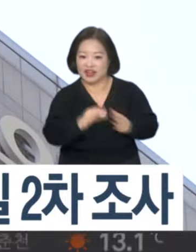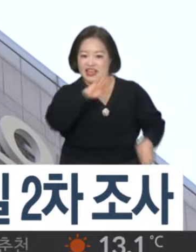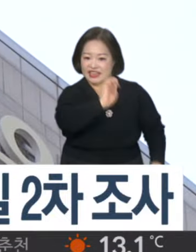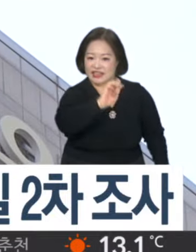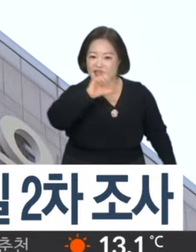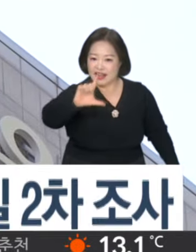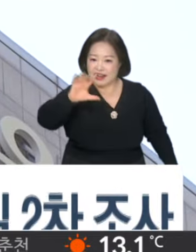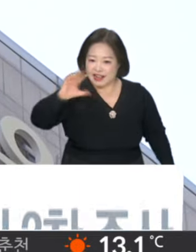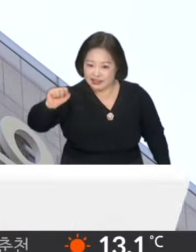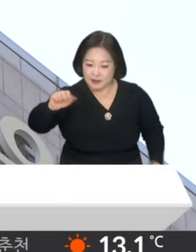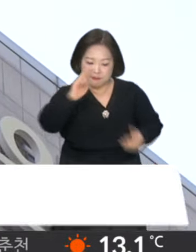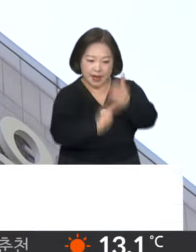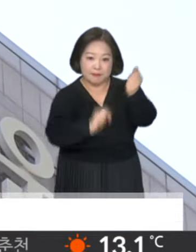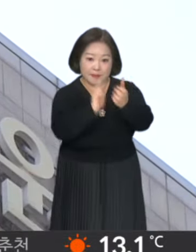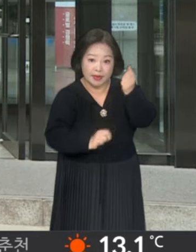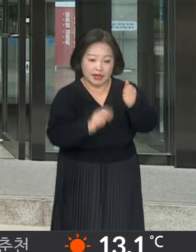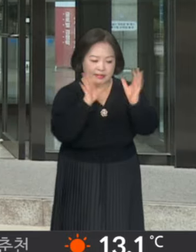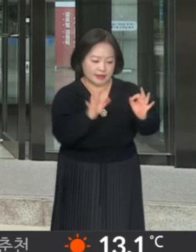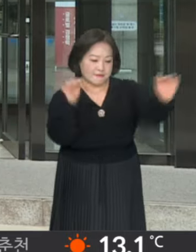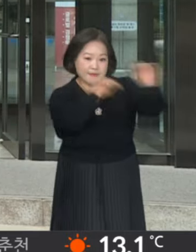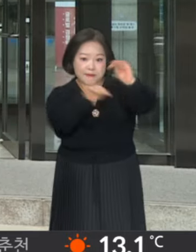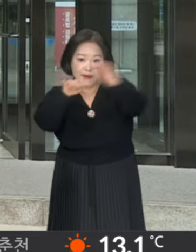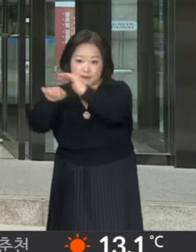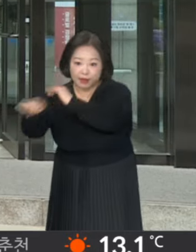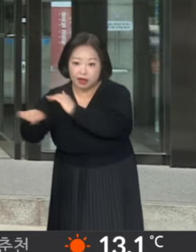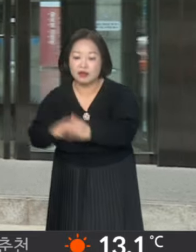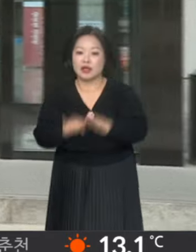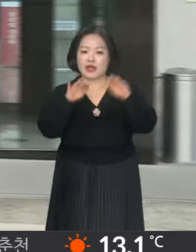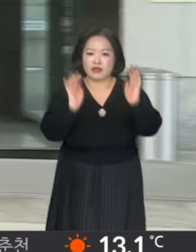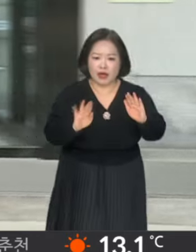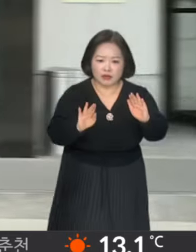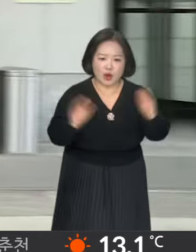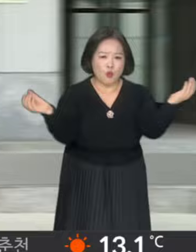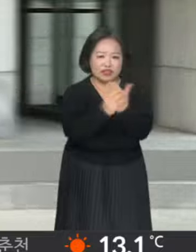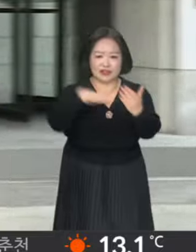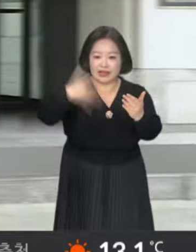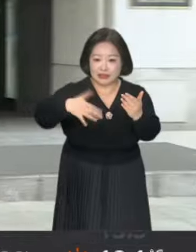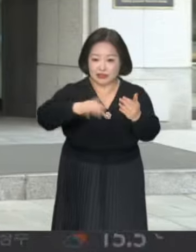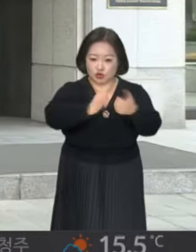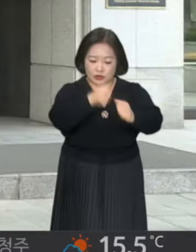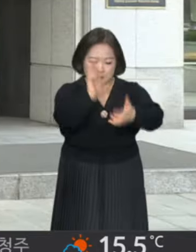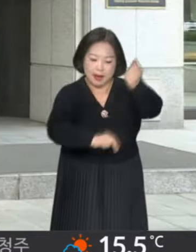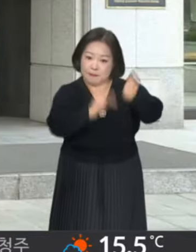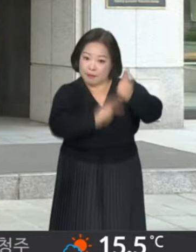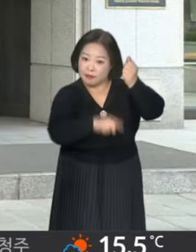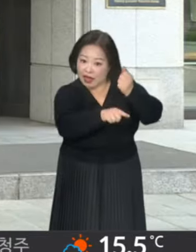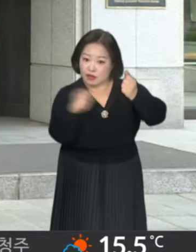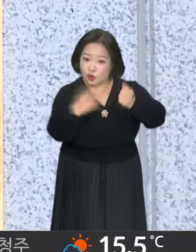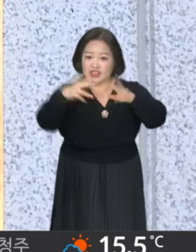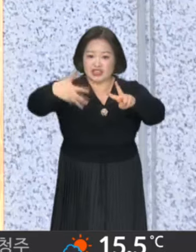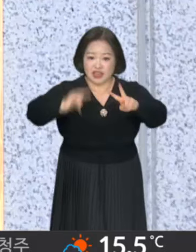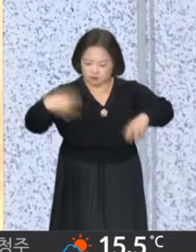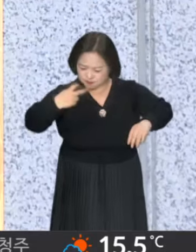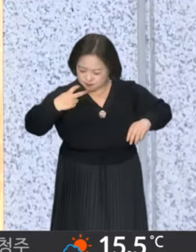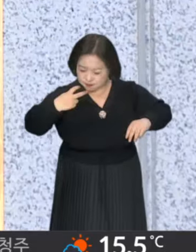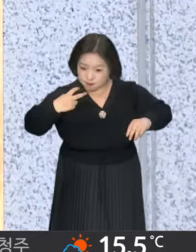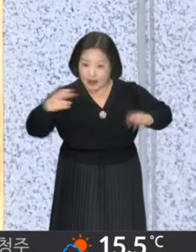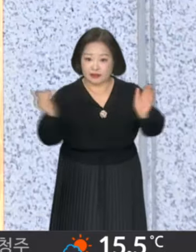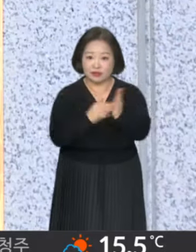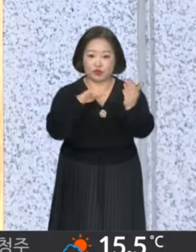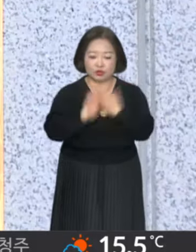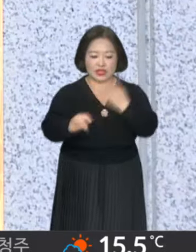대한 2차 현장 검사에 나섭니다 앞서 확인한 불안전 판매 유형을 점검하는 등 2차 검사까지 마친 후